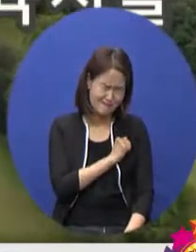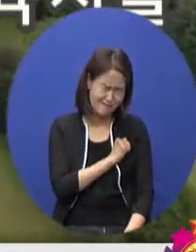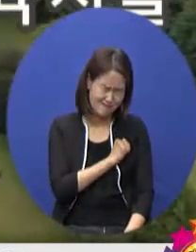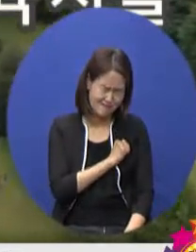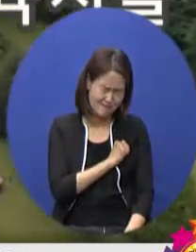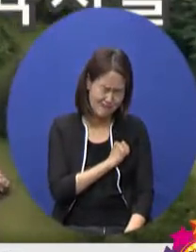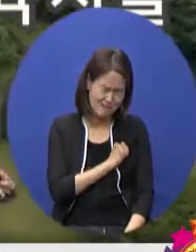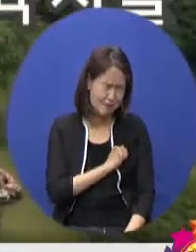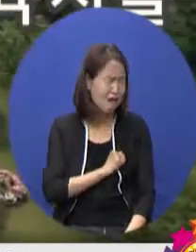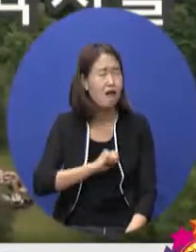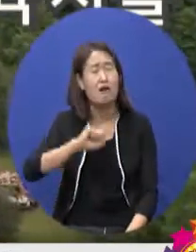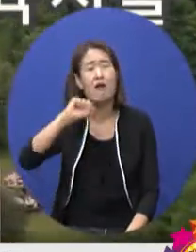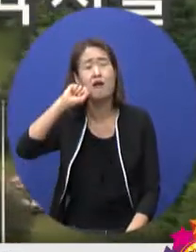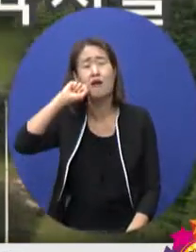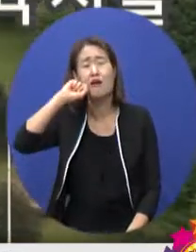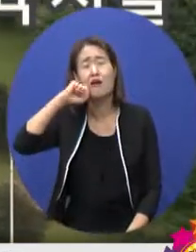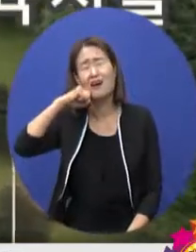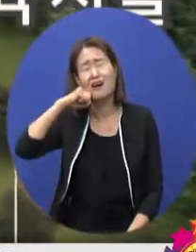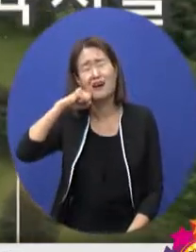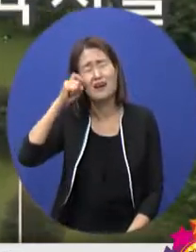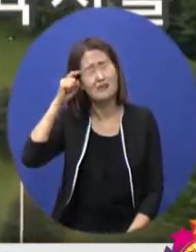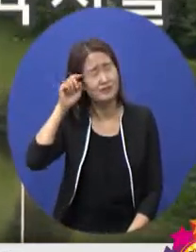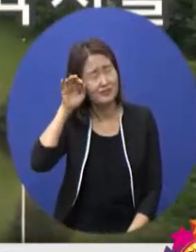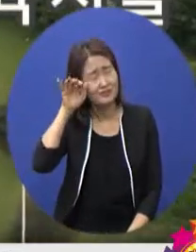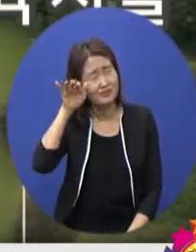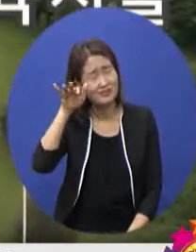못 견디게